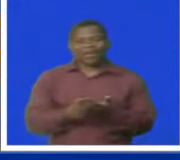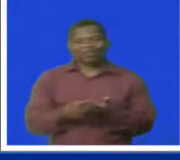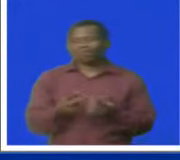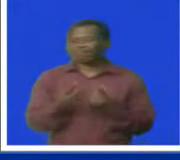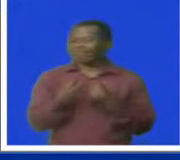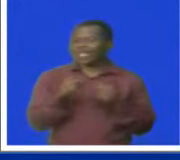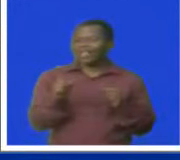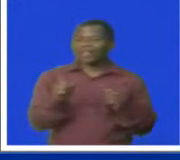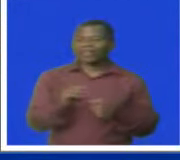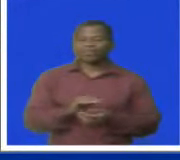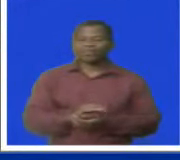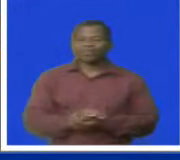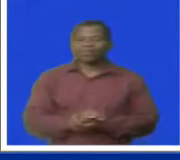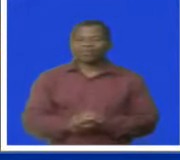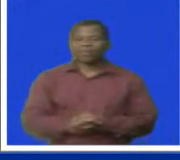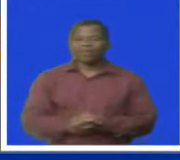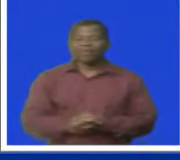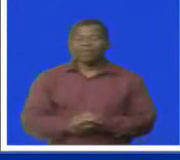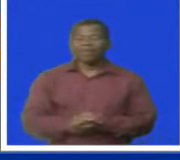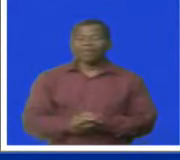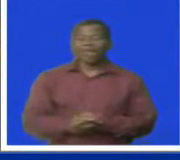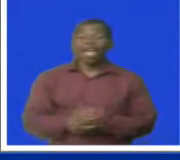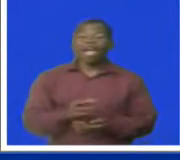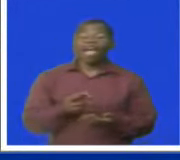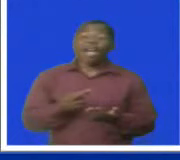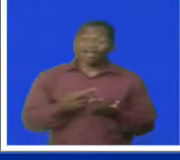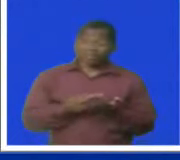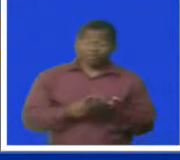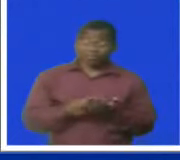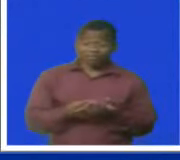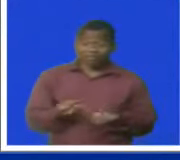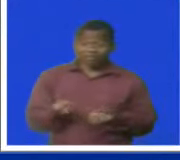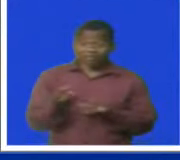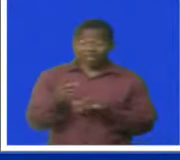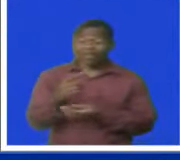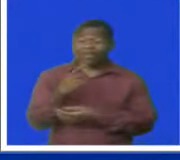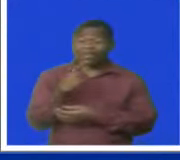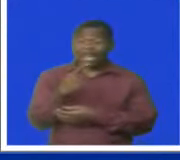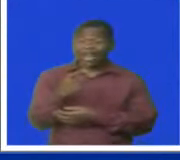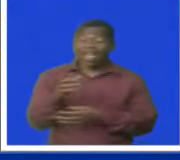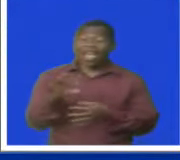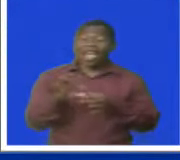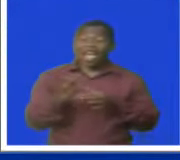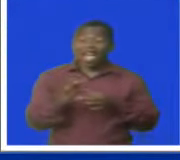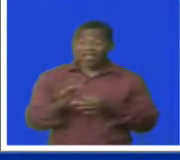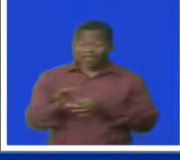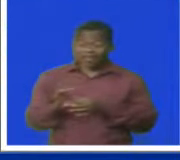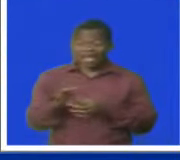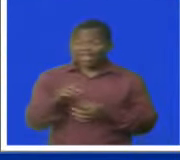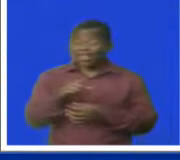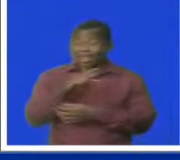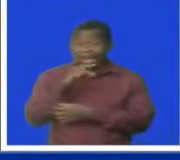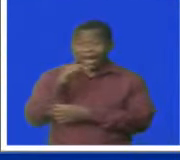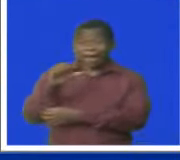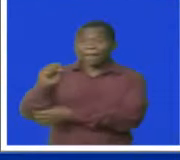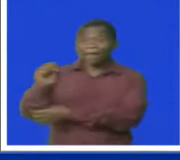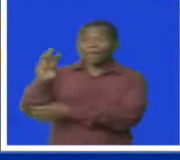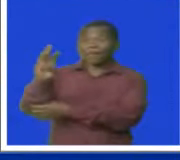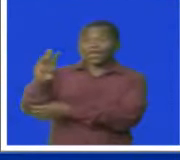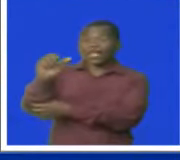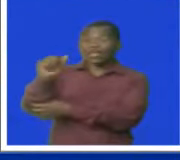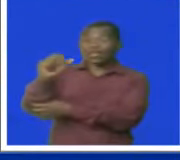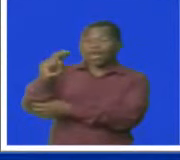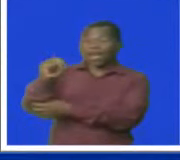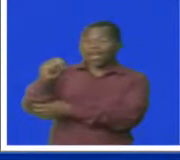kiwo uthi inhlangano iSwansefa seyibambe umhlangano wekubuketa kumbanzakanyeka kwebantu labakhubatekile